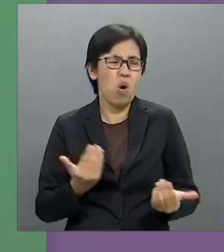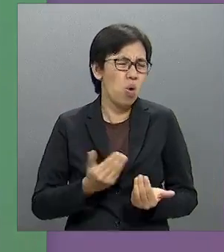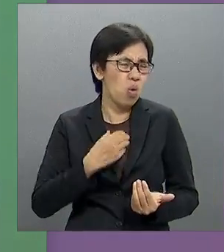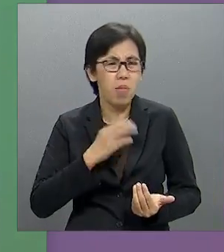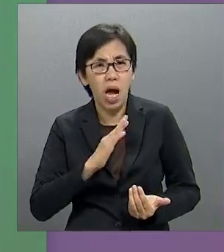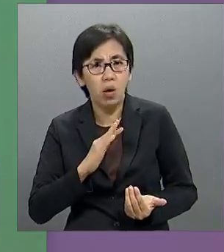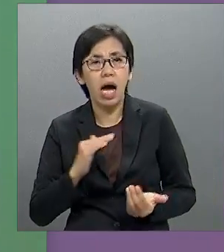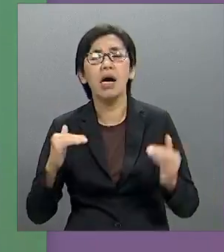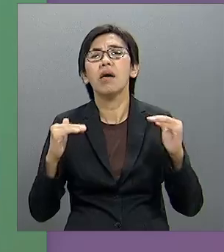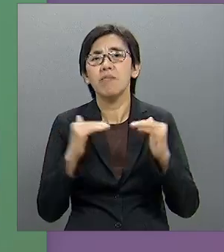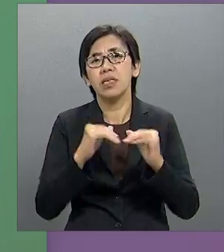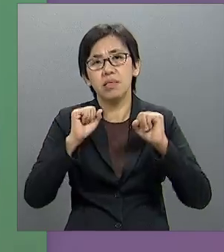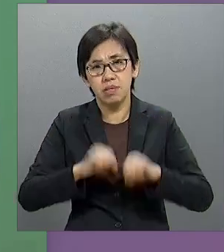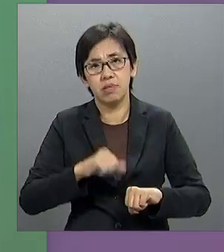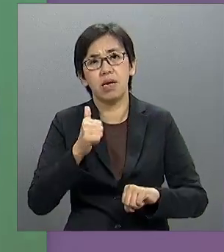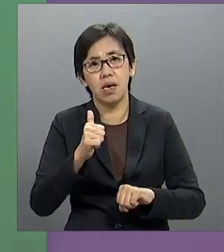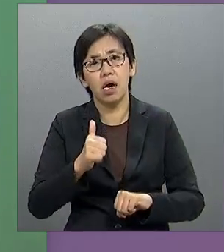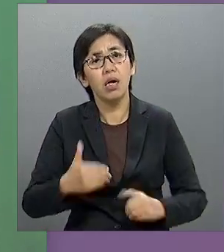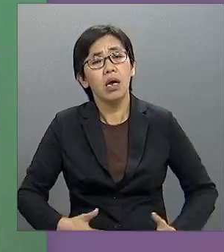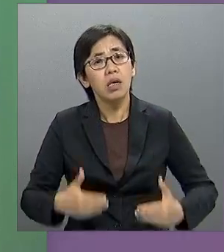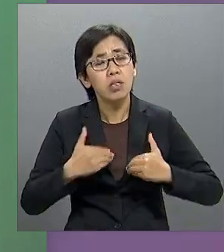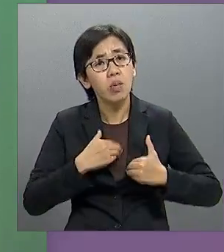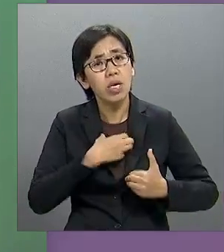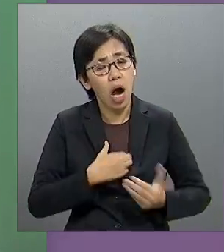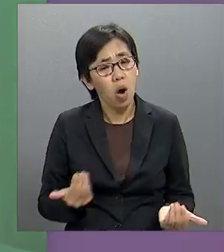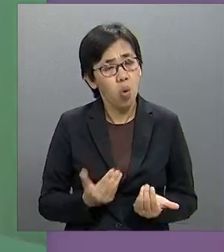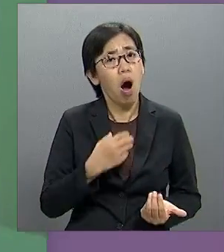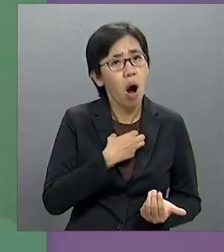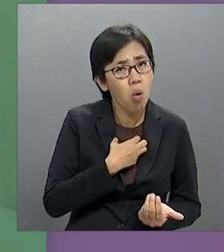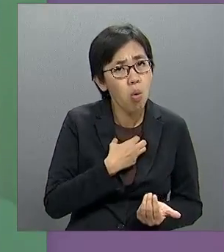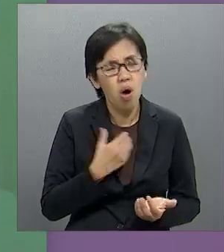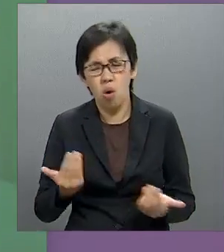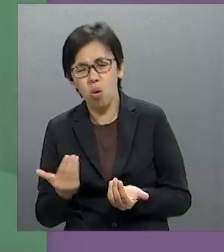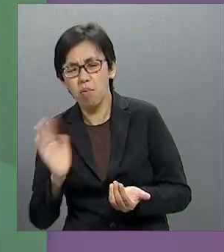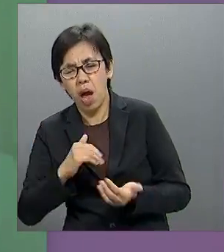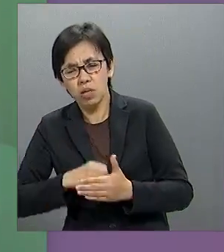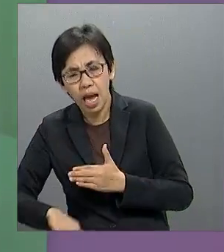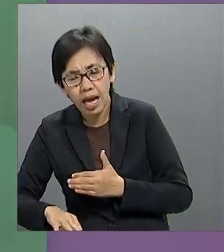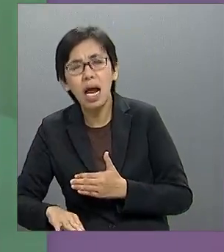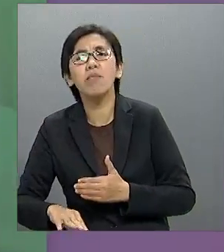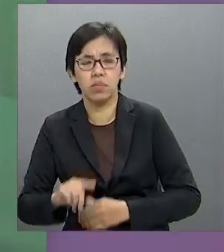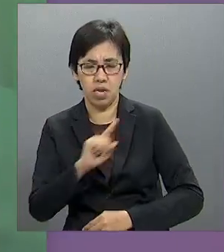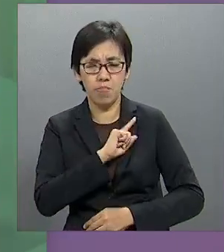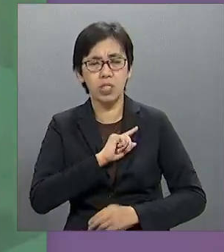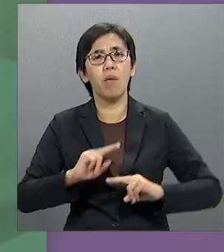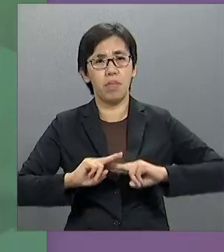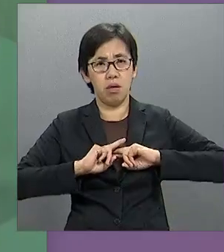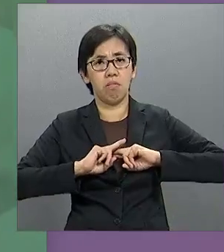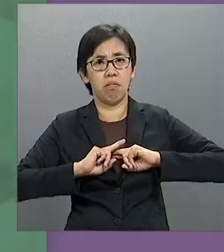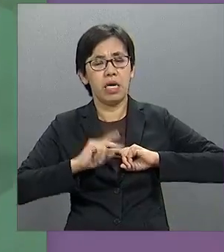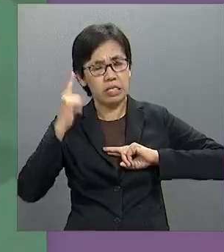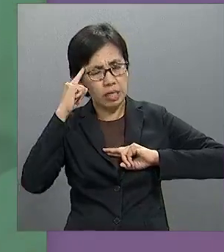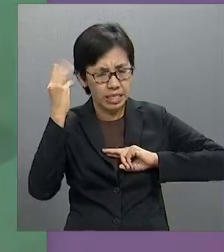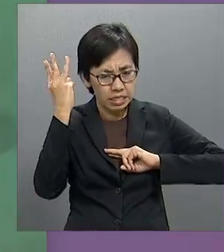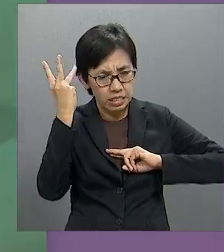ถ้าคุณจะตัดสินใจวิถีชีวิตของคุณยังไงเพราะว่าต่อไปจะเกิดขึ้นมีคนรับผิดชอบชีวิตของตัวเองเพราะฉะนั้นเนี่ยให้ไต่ตรองกับชีวิตของ